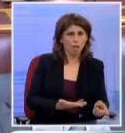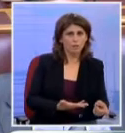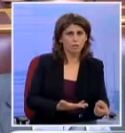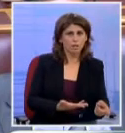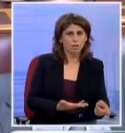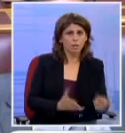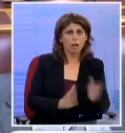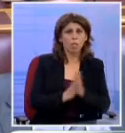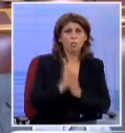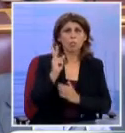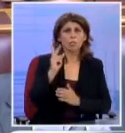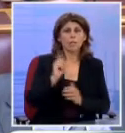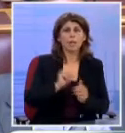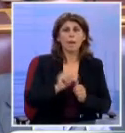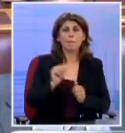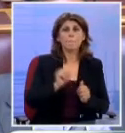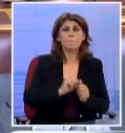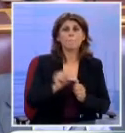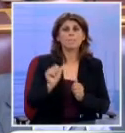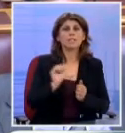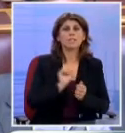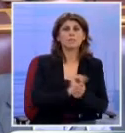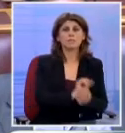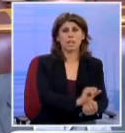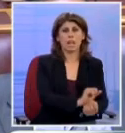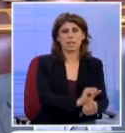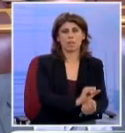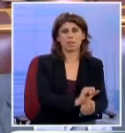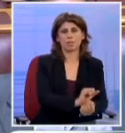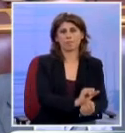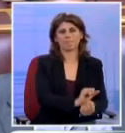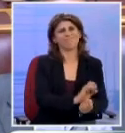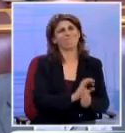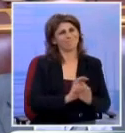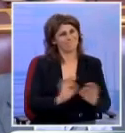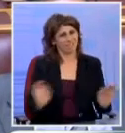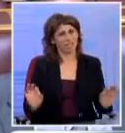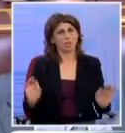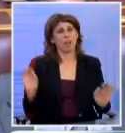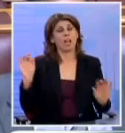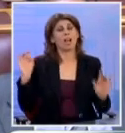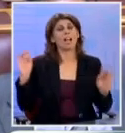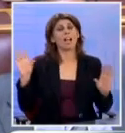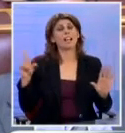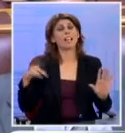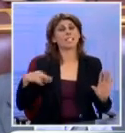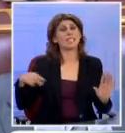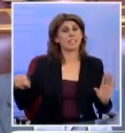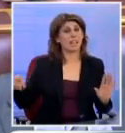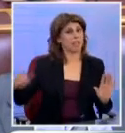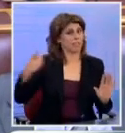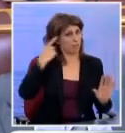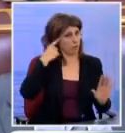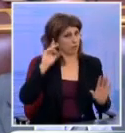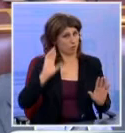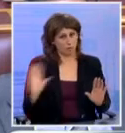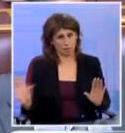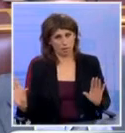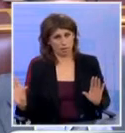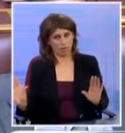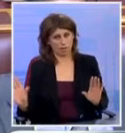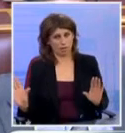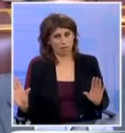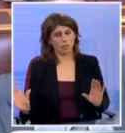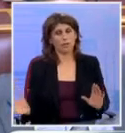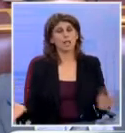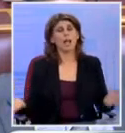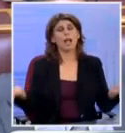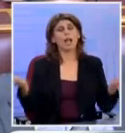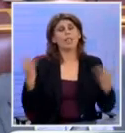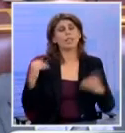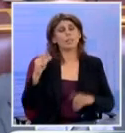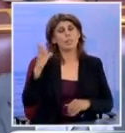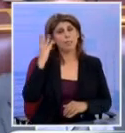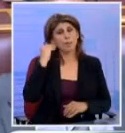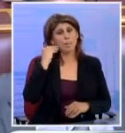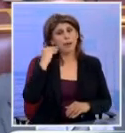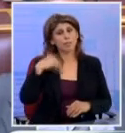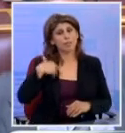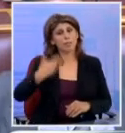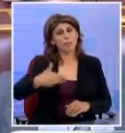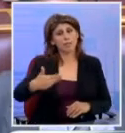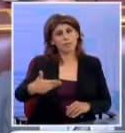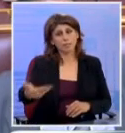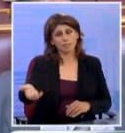12 μήνες φυλακή. Είμαι σίγουρος κανένα συνάδελφος δεν το ξέρει εδώ, όπως και δεν θα μάθει και τα